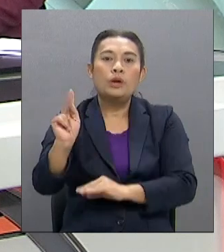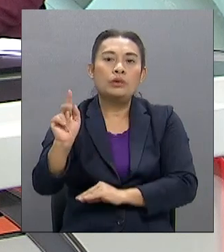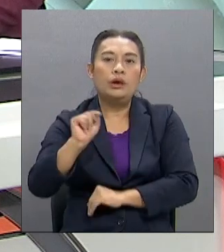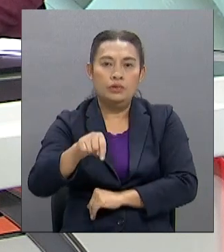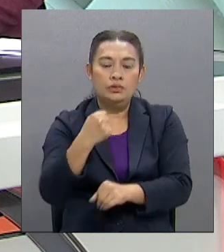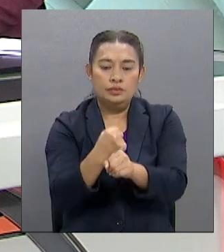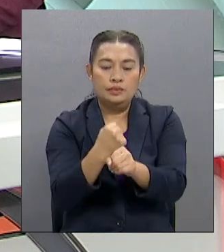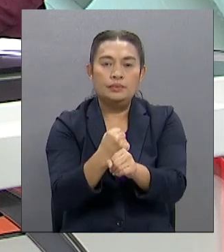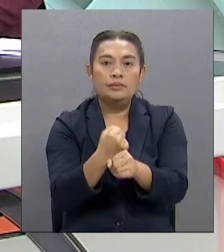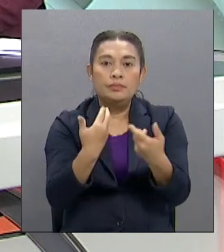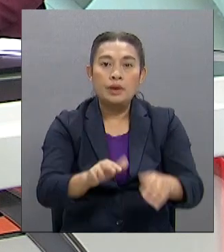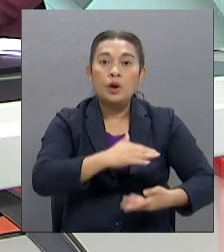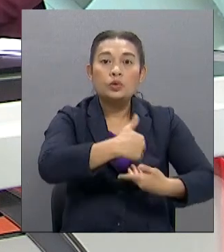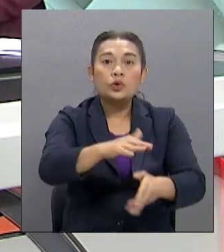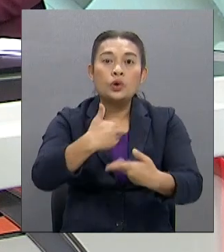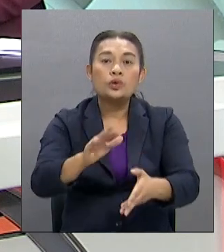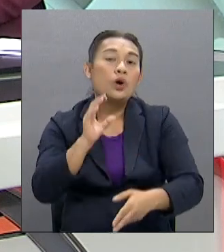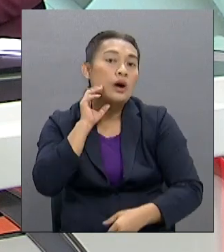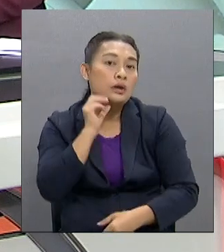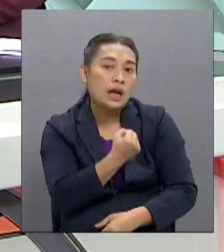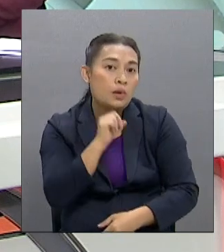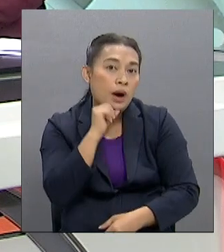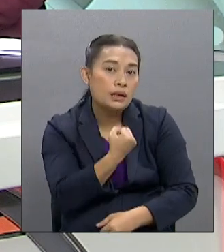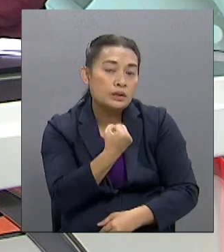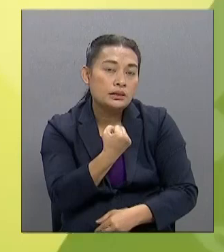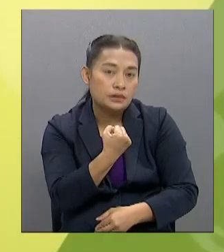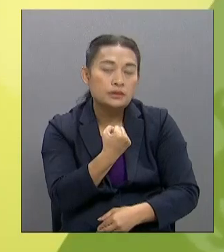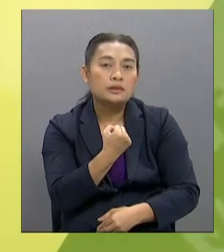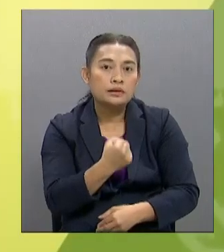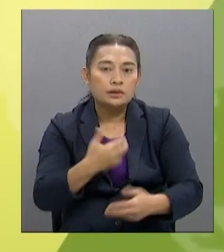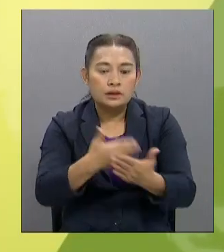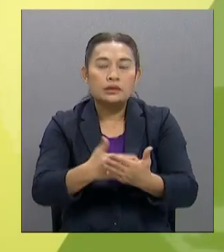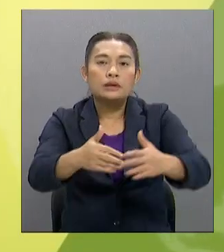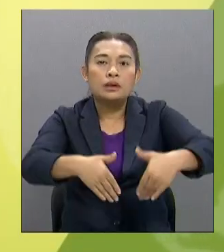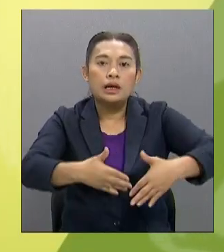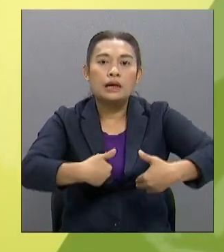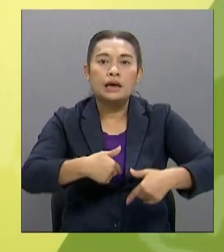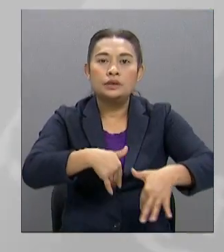ถส่งออกไปจำหน่ายที่ไต้หวันสร้างรายได้ให้คนในชุมชนด้วยค่ะ